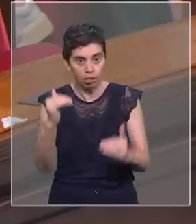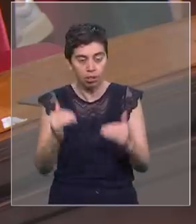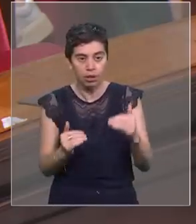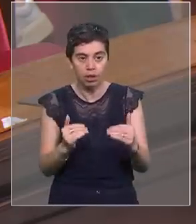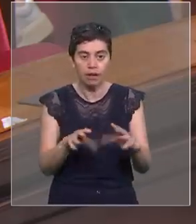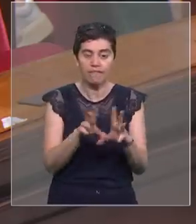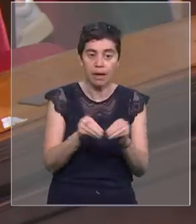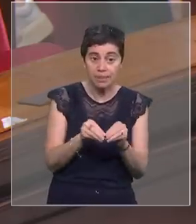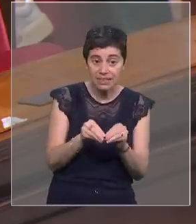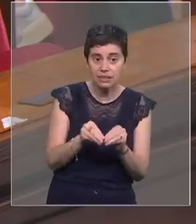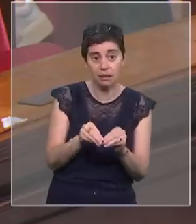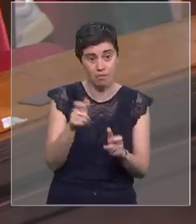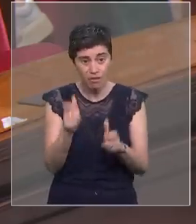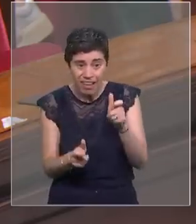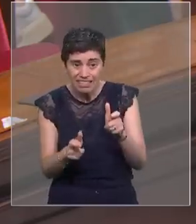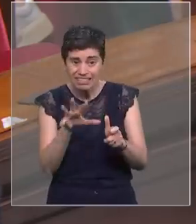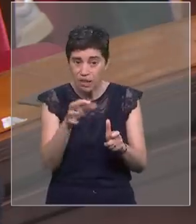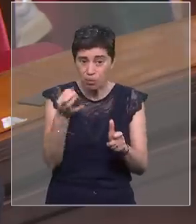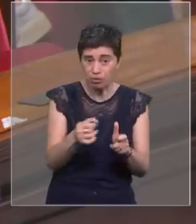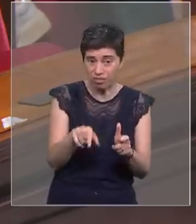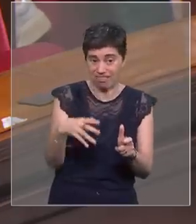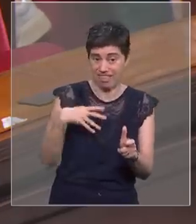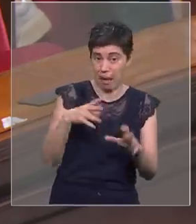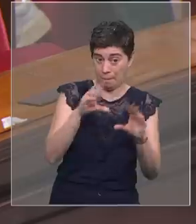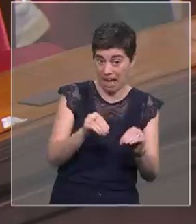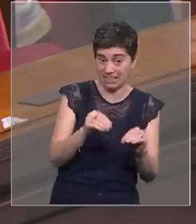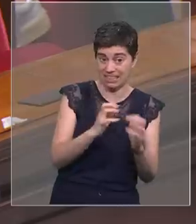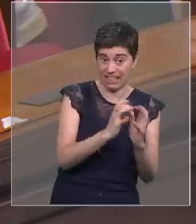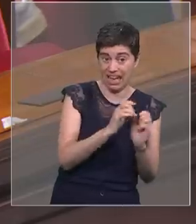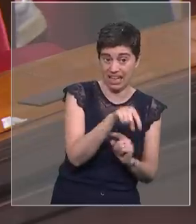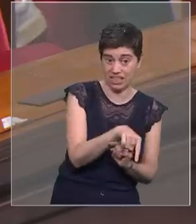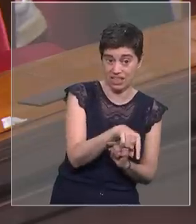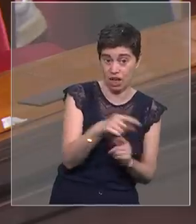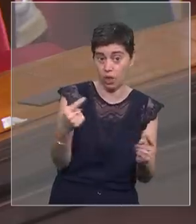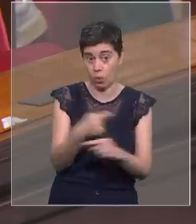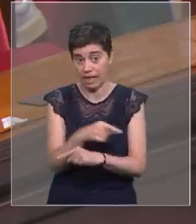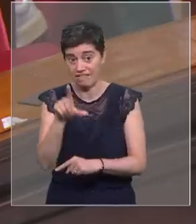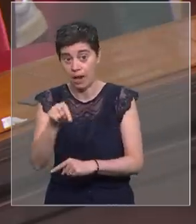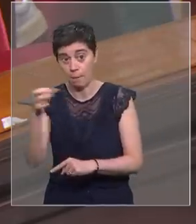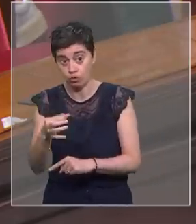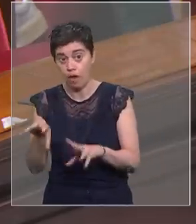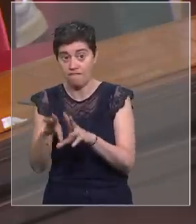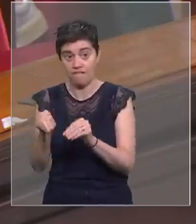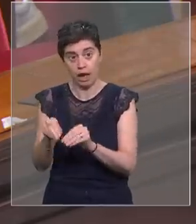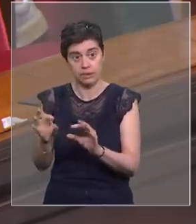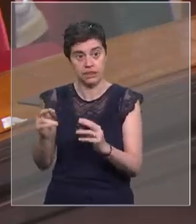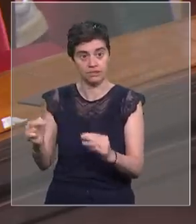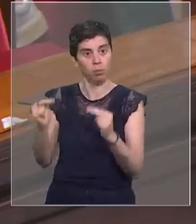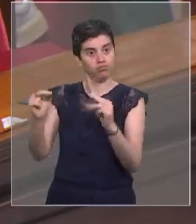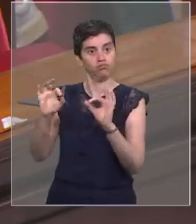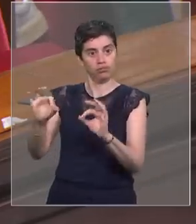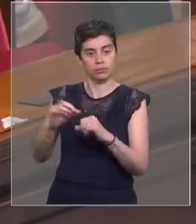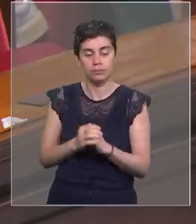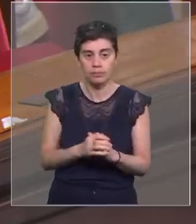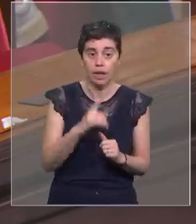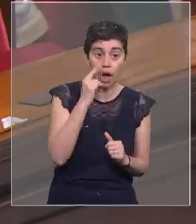familles les plus modestes seulement ont une place en crèche, contre 20% pour les familles les plus aisées. Il y a un enjeu d'égalité entre les